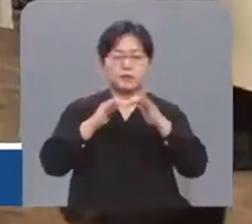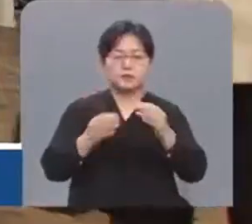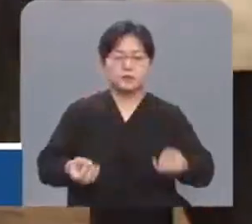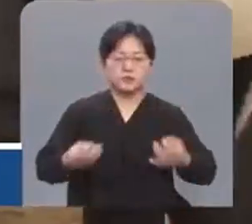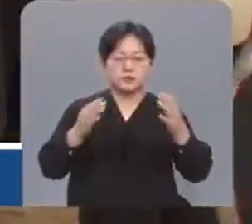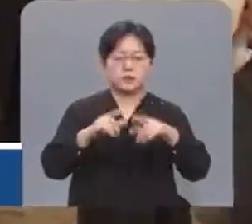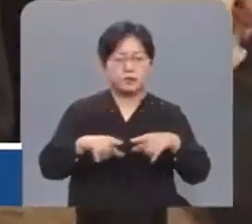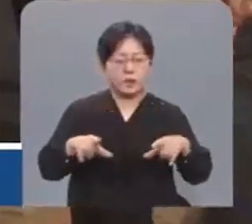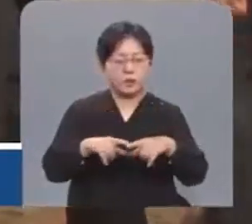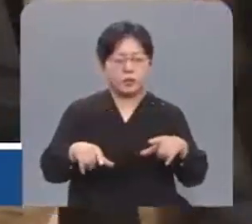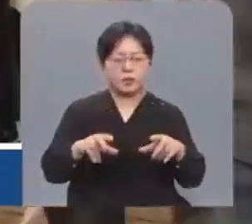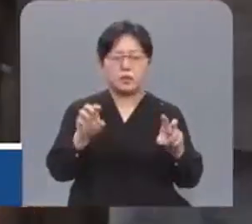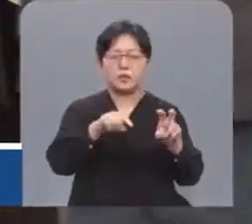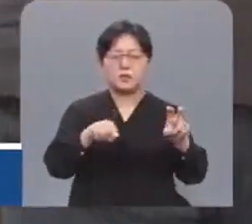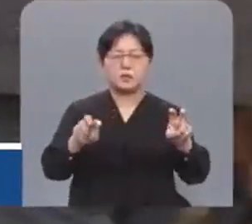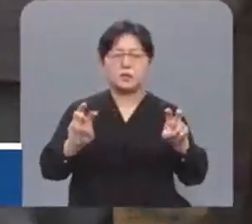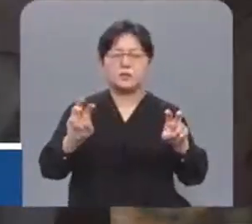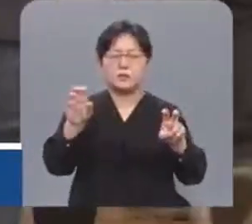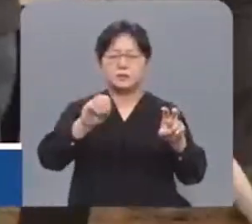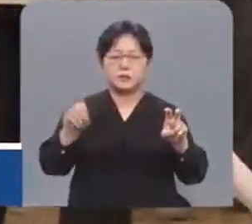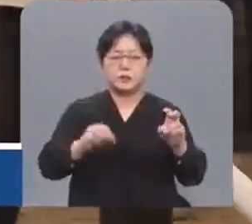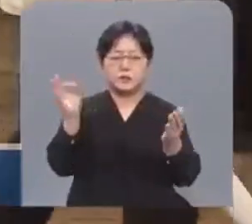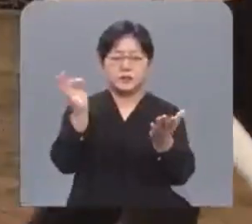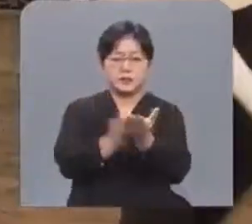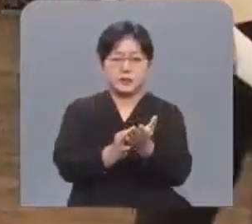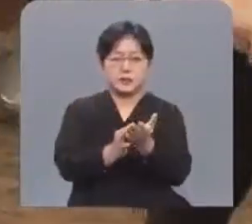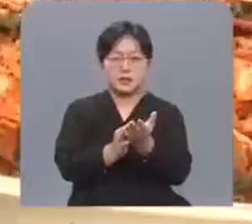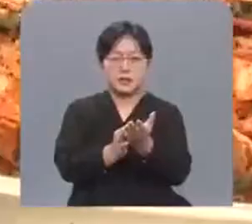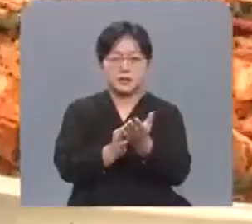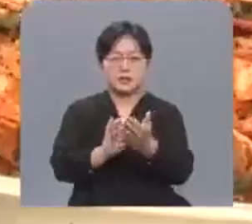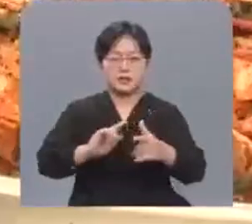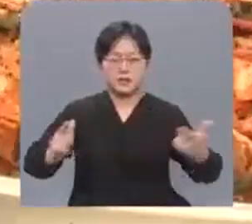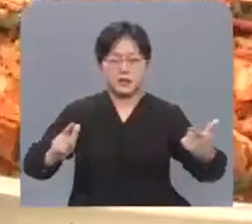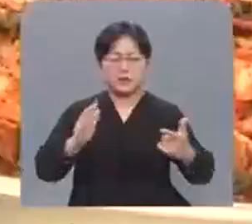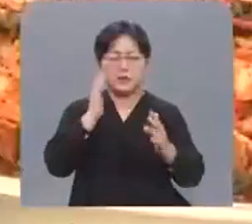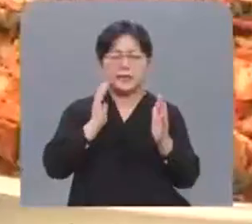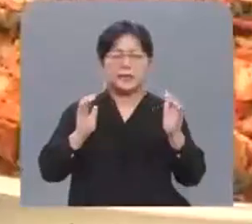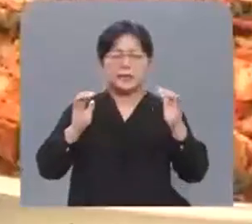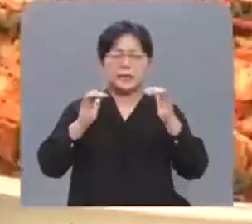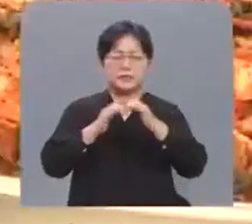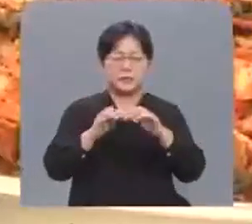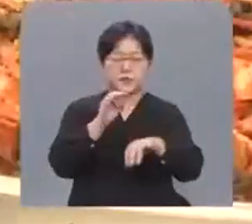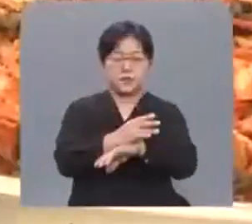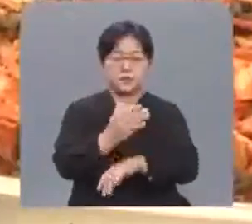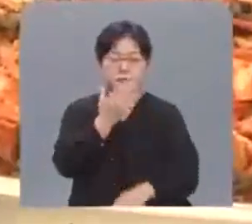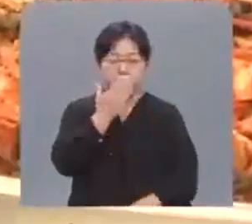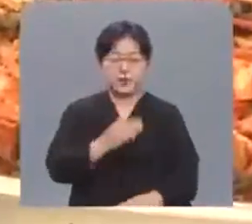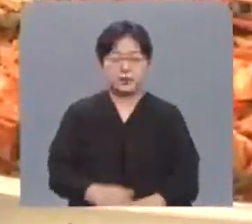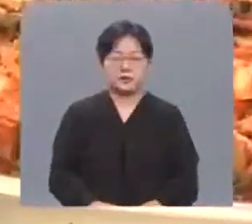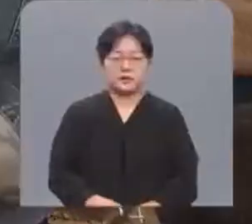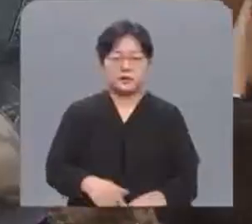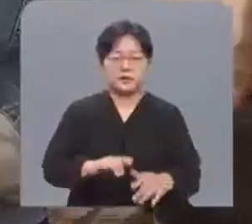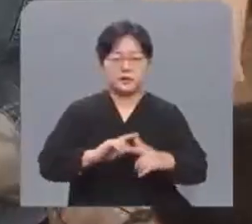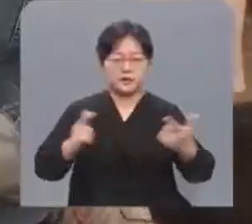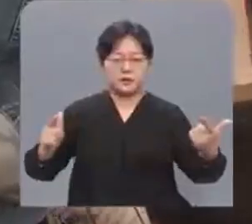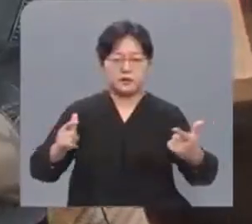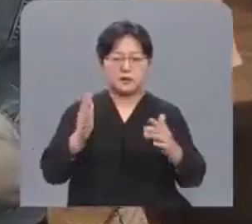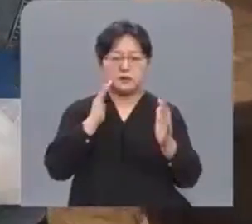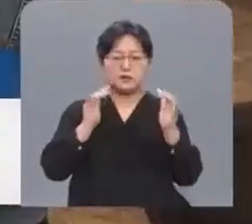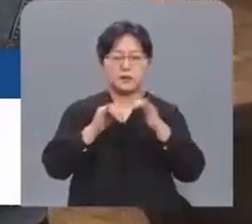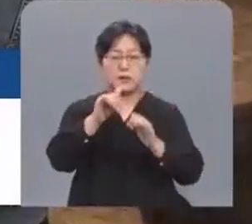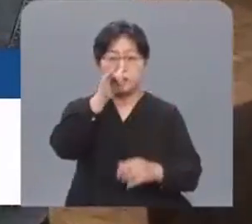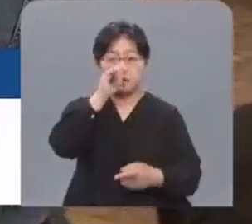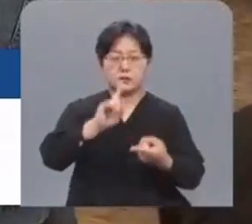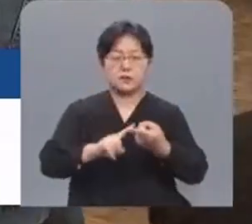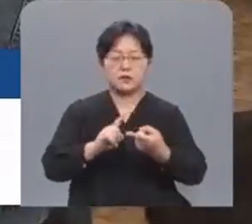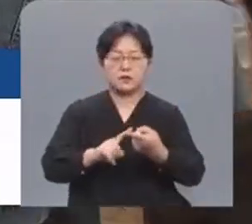김치축제에서는 시중보다 20에서 30% 싼 가격으로 각종 김치를 구입할 수 있습니다. 이렇게 다양한 김치가